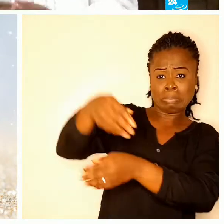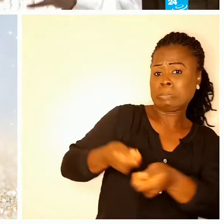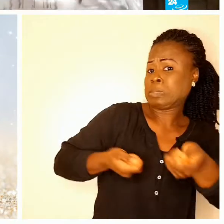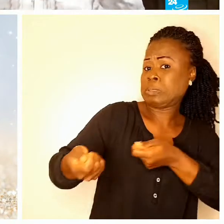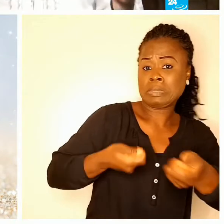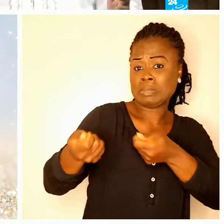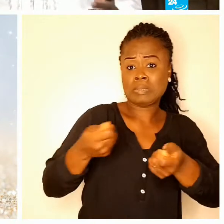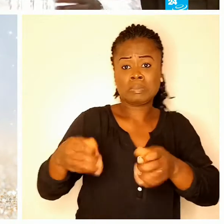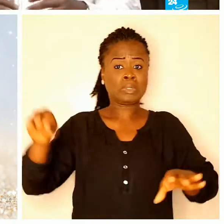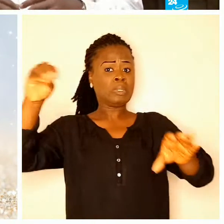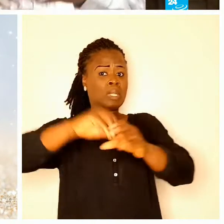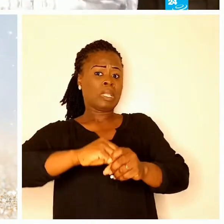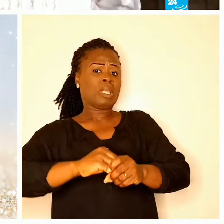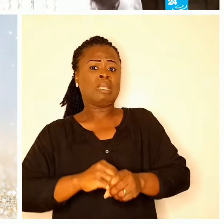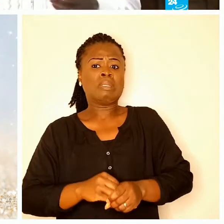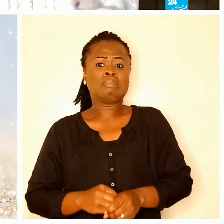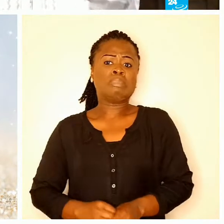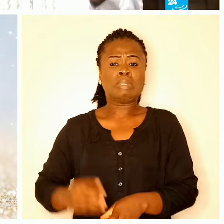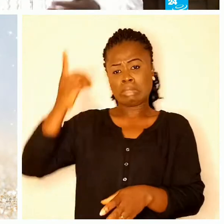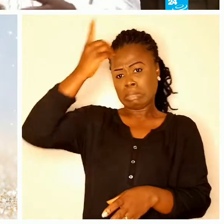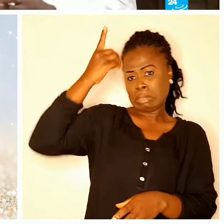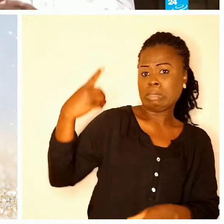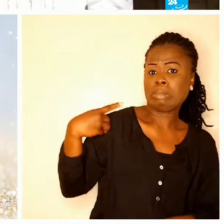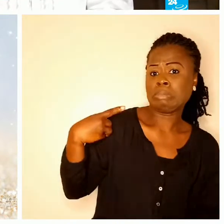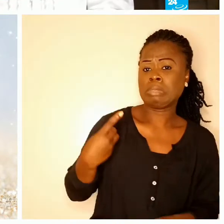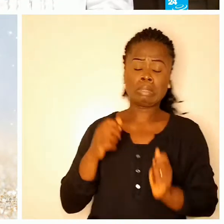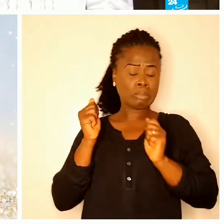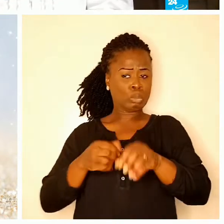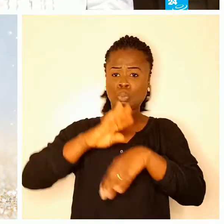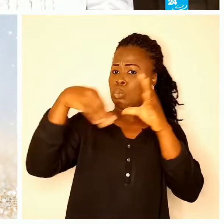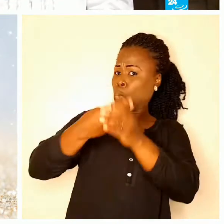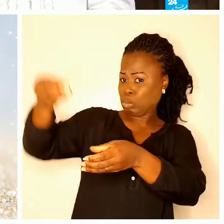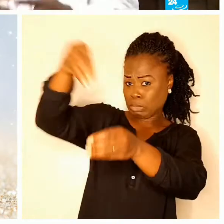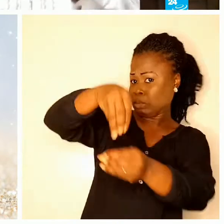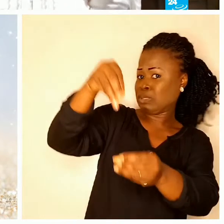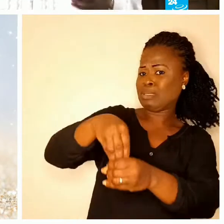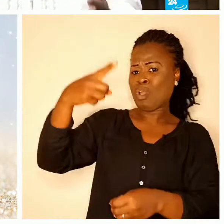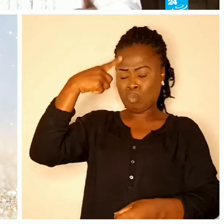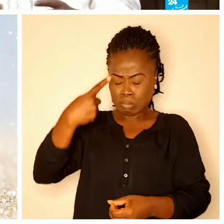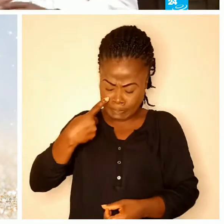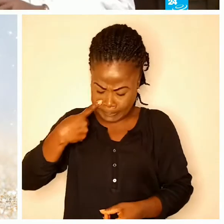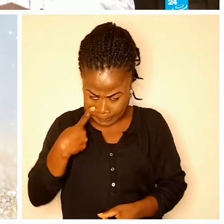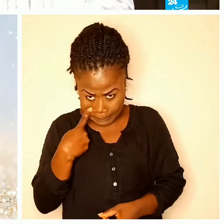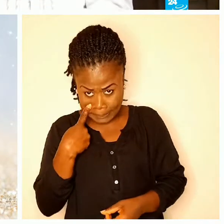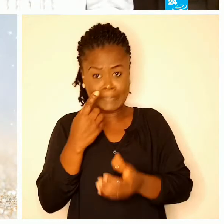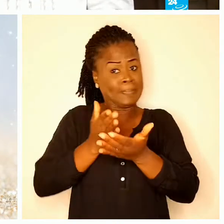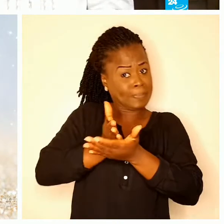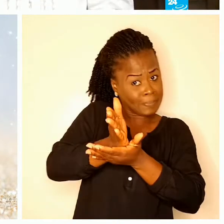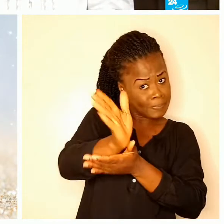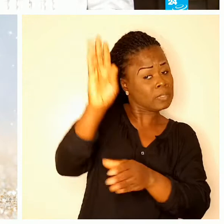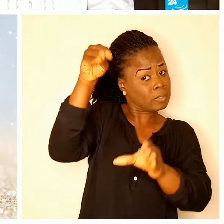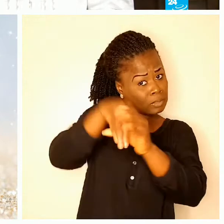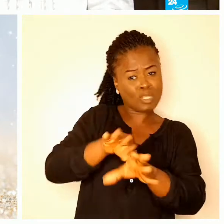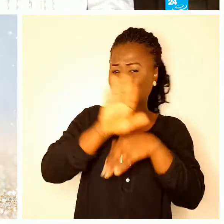dans ses différentes composantes, la société civile, l'opposition, tout le monde sera représenté. Donc je pense que tout tout sera en tout